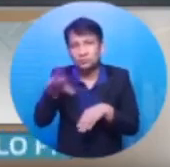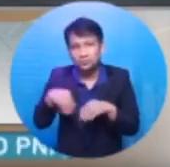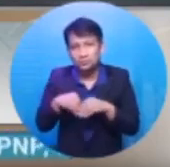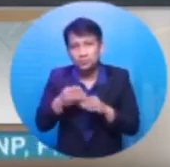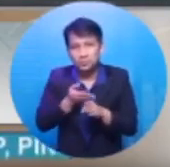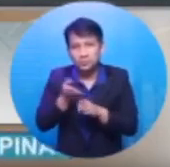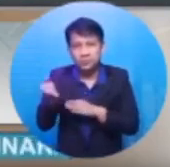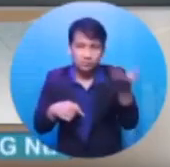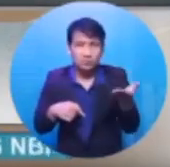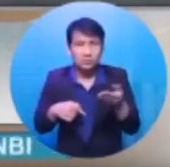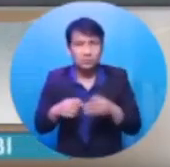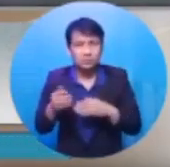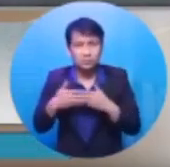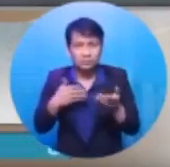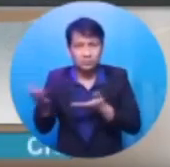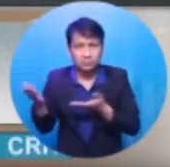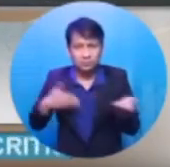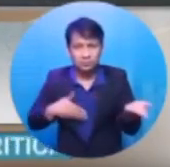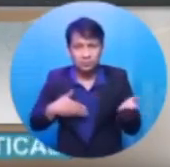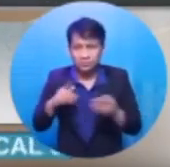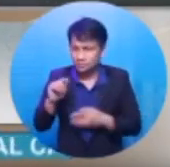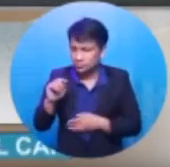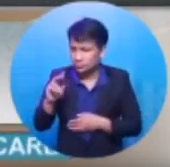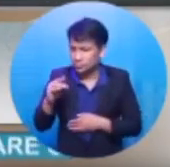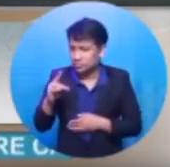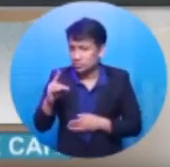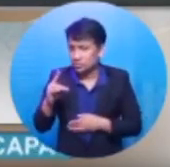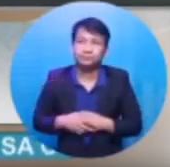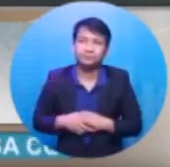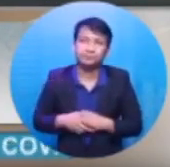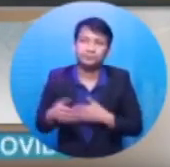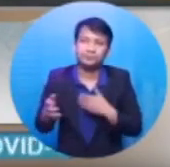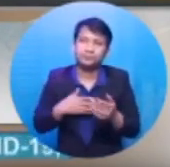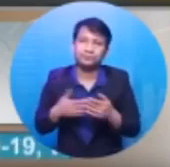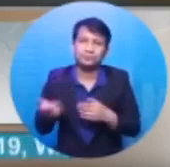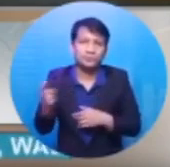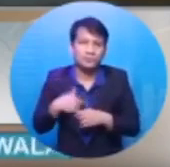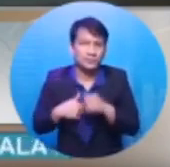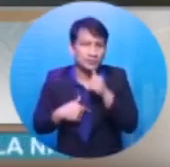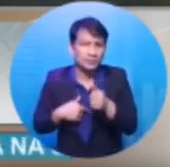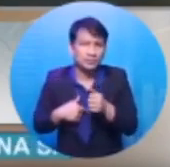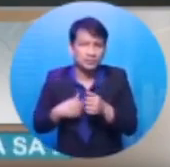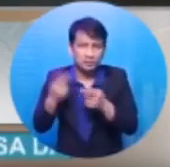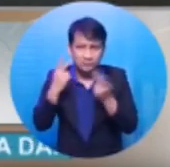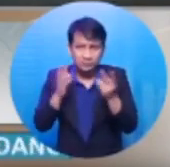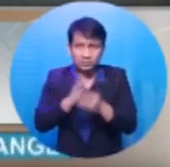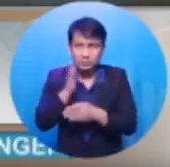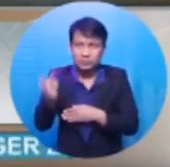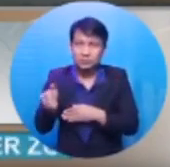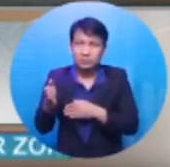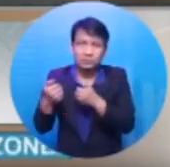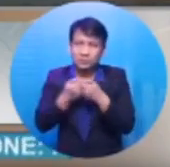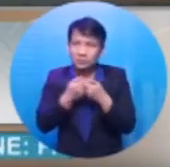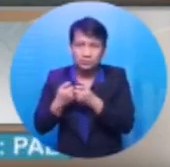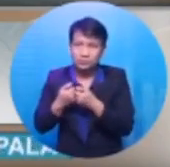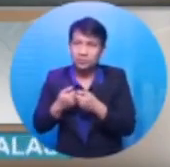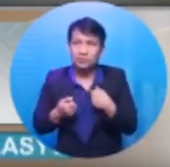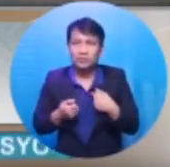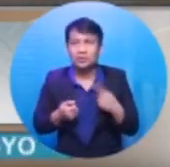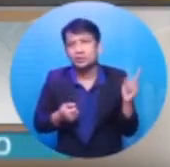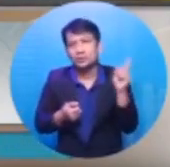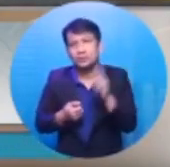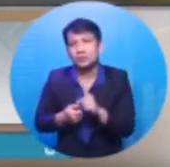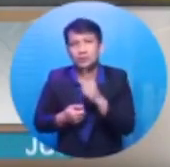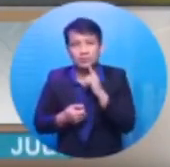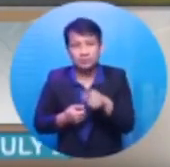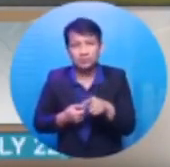dumiretso saan sa barangay at bit-bit-bit-bit yung mga tanod para awatin yung rambulan? Sir, hindi po ako dumayo po doon, sir, para makipagbakbakan, sir.